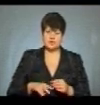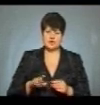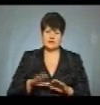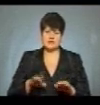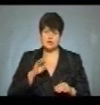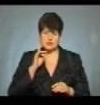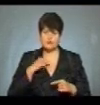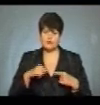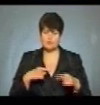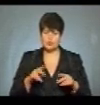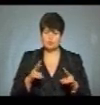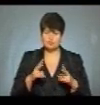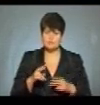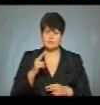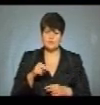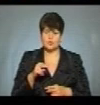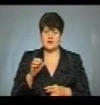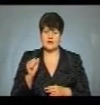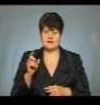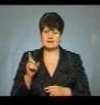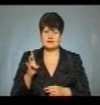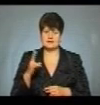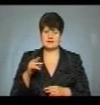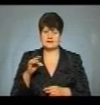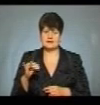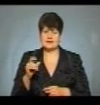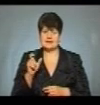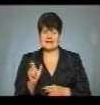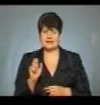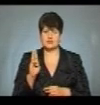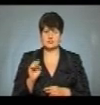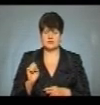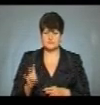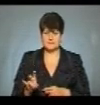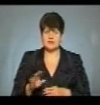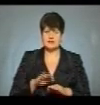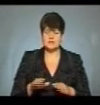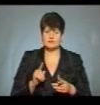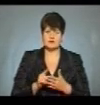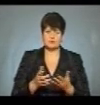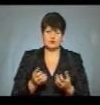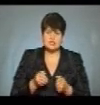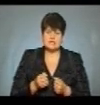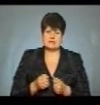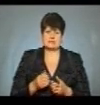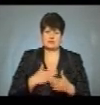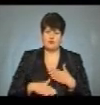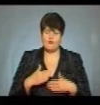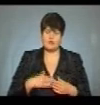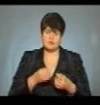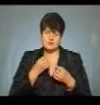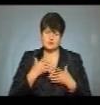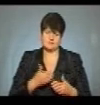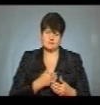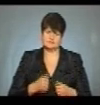дитячо-юнацького футбольного клубу «Чемпіон» Дмитро Андрієшин. Ми організовуємо такі змагання, щоб діти отримали задоволення, емоції позитивні, щоб в них був